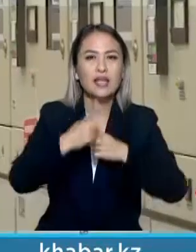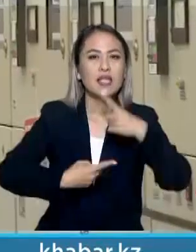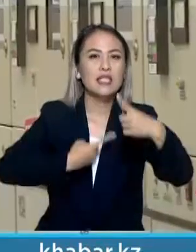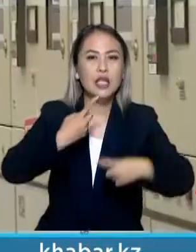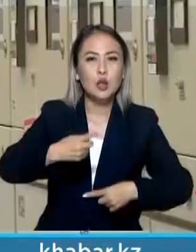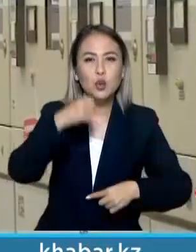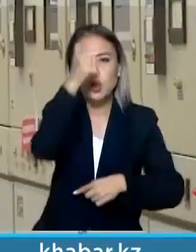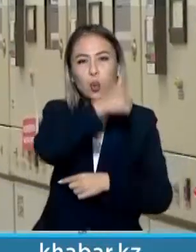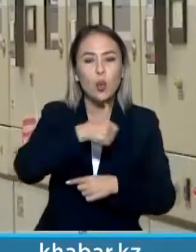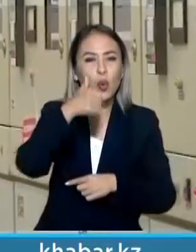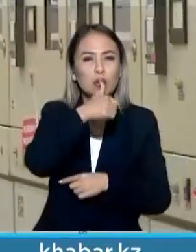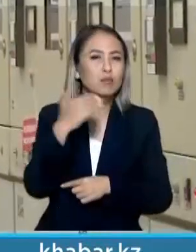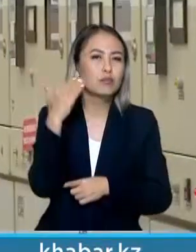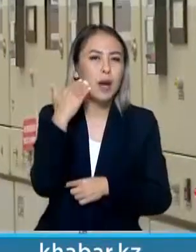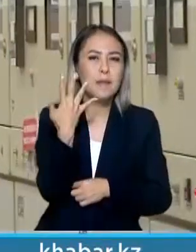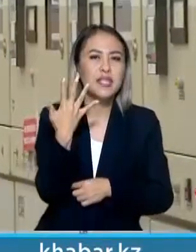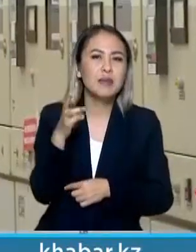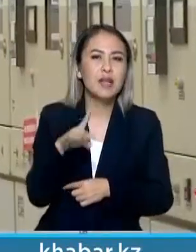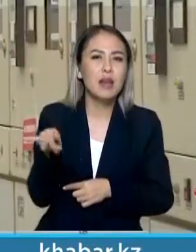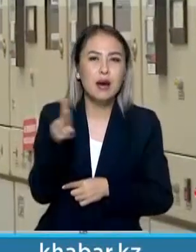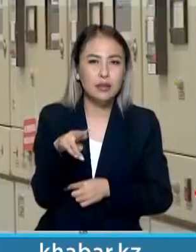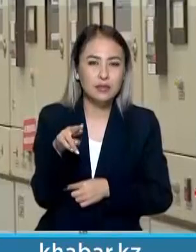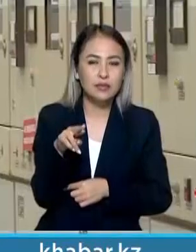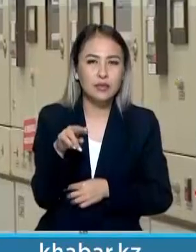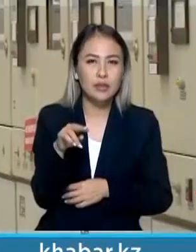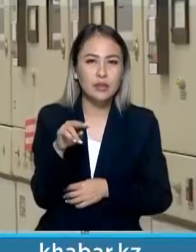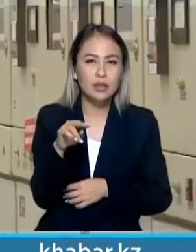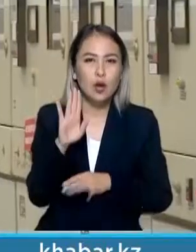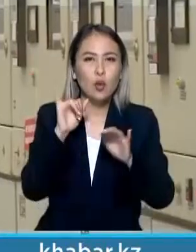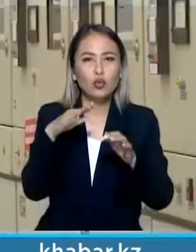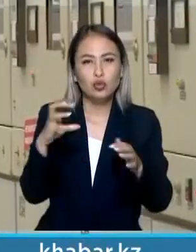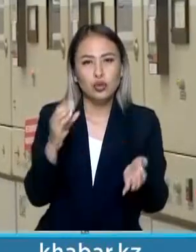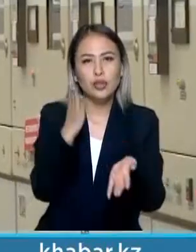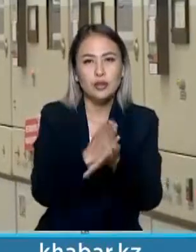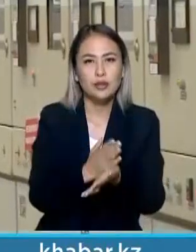год около 5 миллиардов уже предусмотрено.